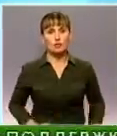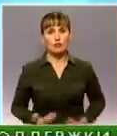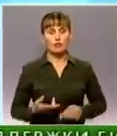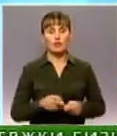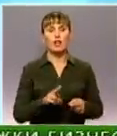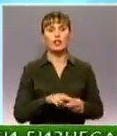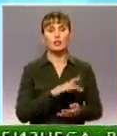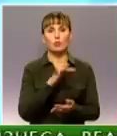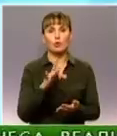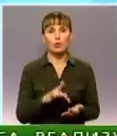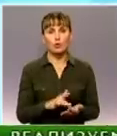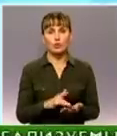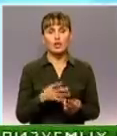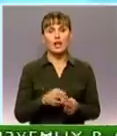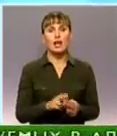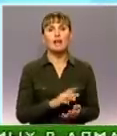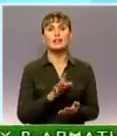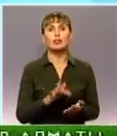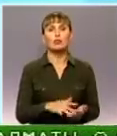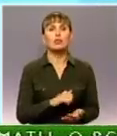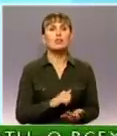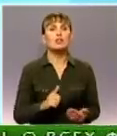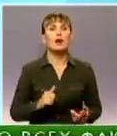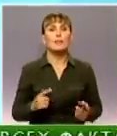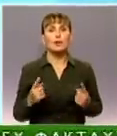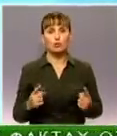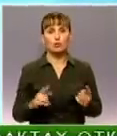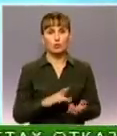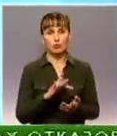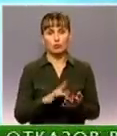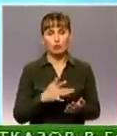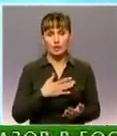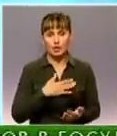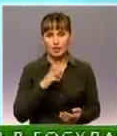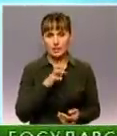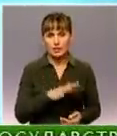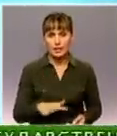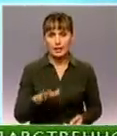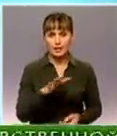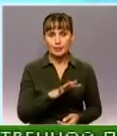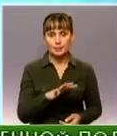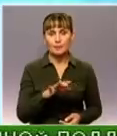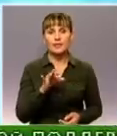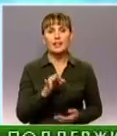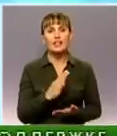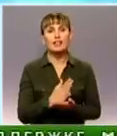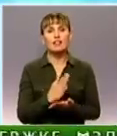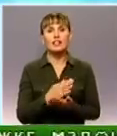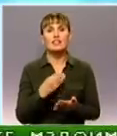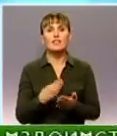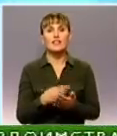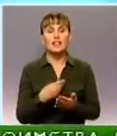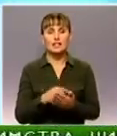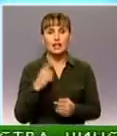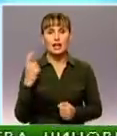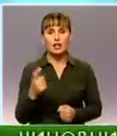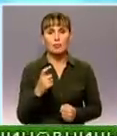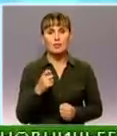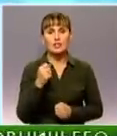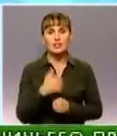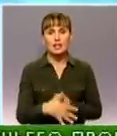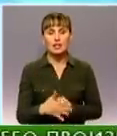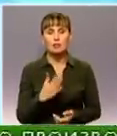городе. Этот город, самый крупный город нашей страны, является финансово-экономическим